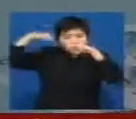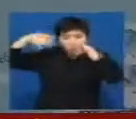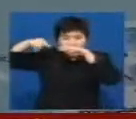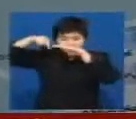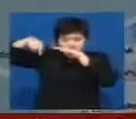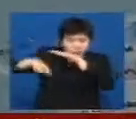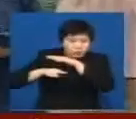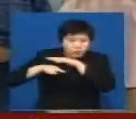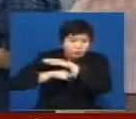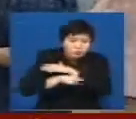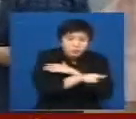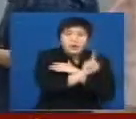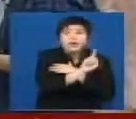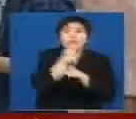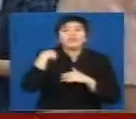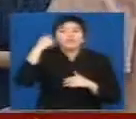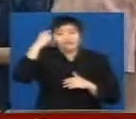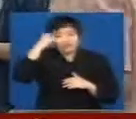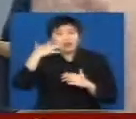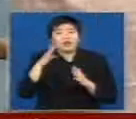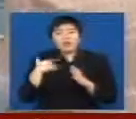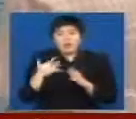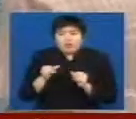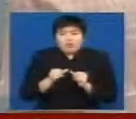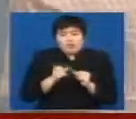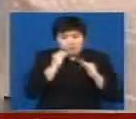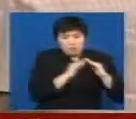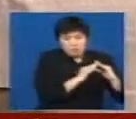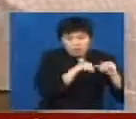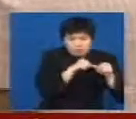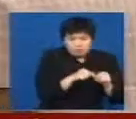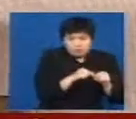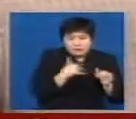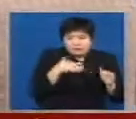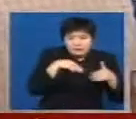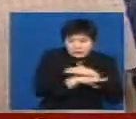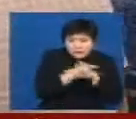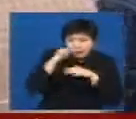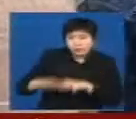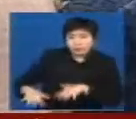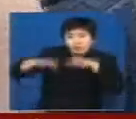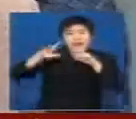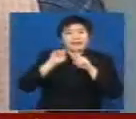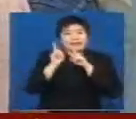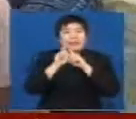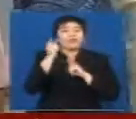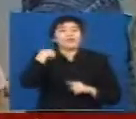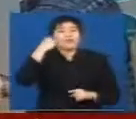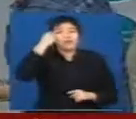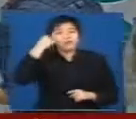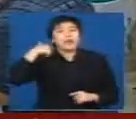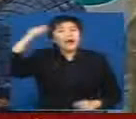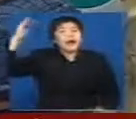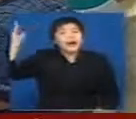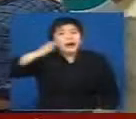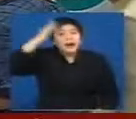ครับ ทุกคนก็รู้นะฮะจะอยู่หรือจะหนีอ ๋ออย่างเช่นเมื่อกี้ที่ท่านรองบอกว่าเราจะรู้ทั้งสภาพอากาศน้